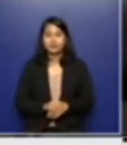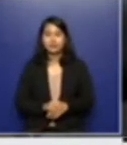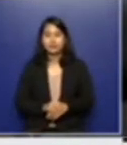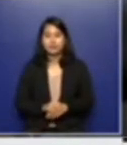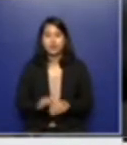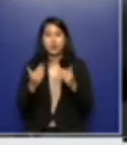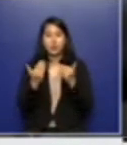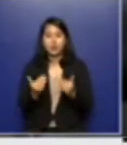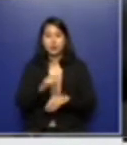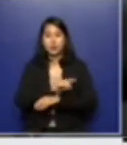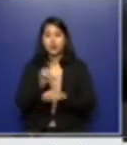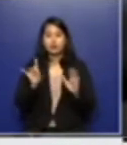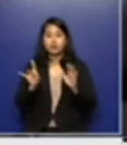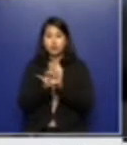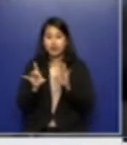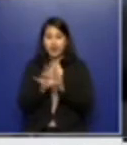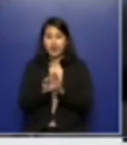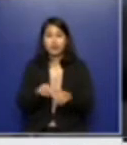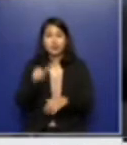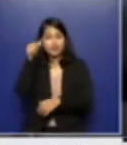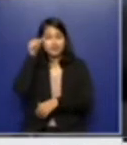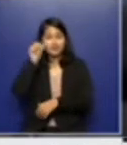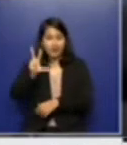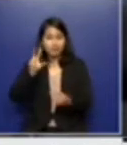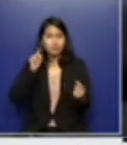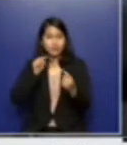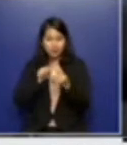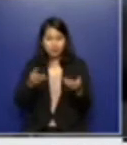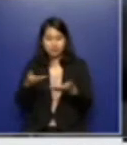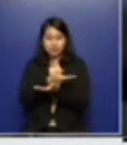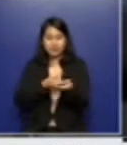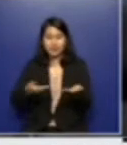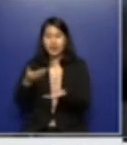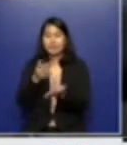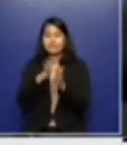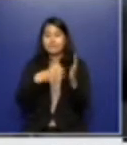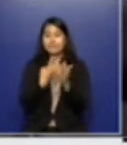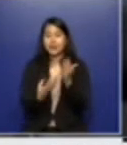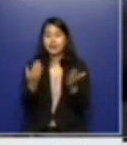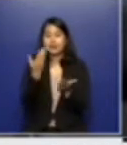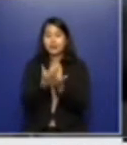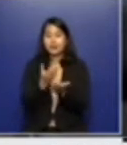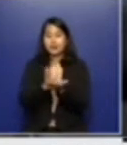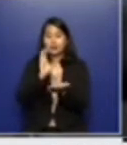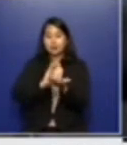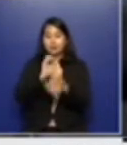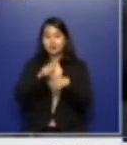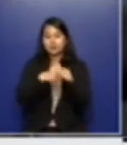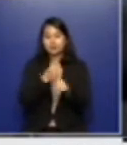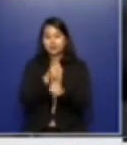วันสุดท้ายของการพิจารณาร่างพระราชบัญญัติงบประมาณรายจ่ายประจำปี